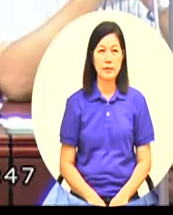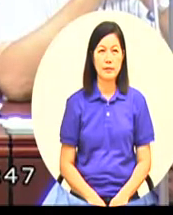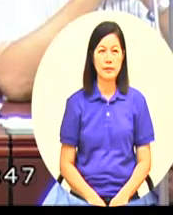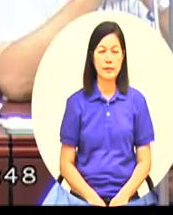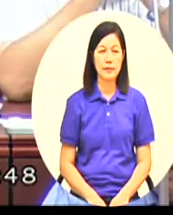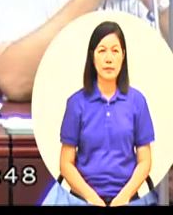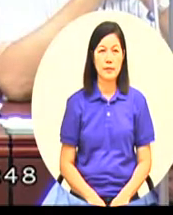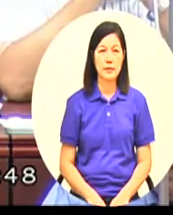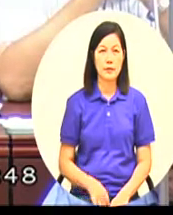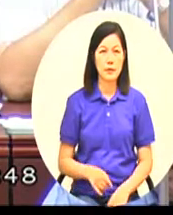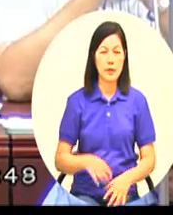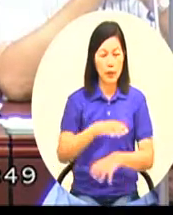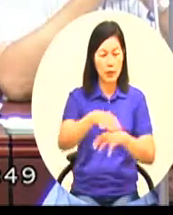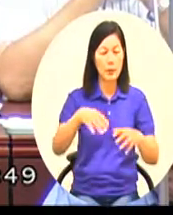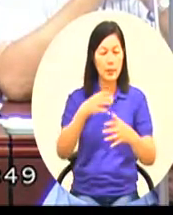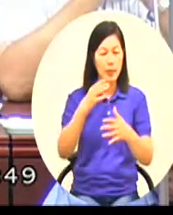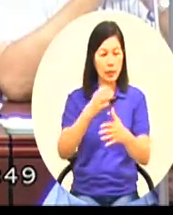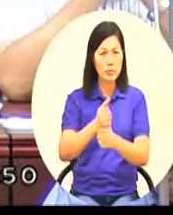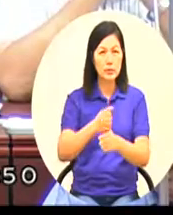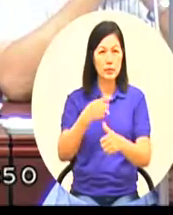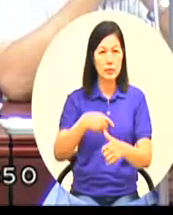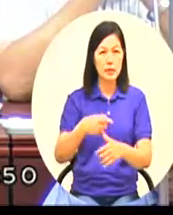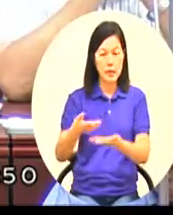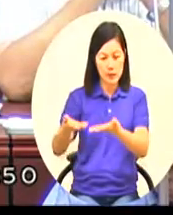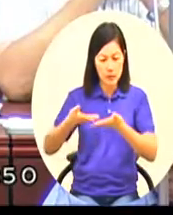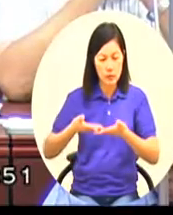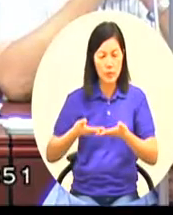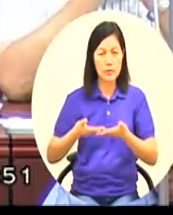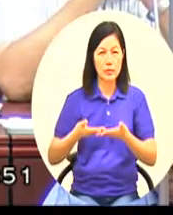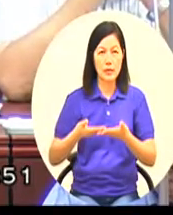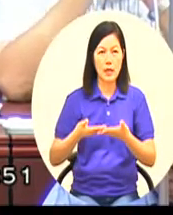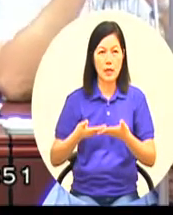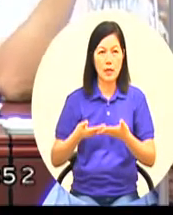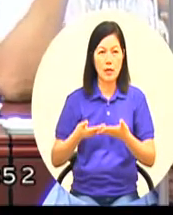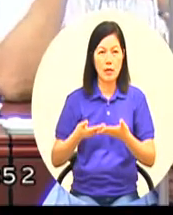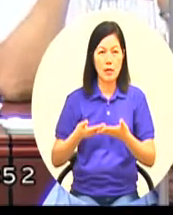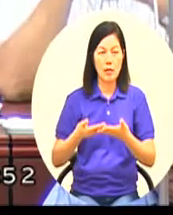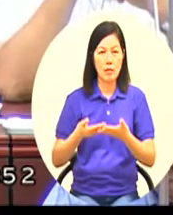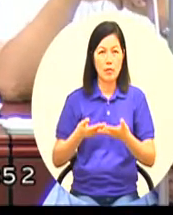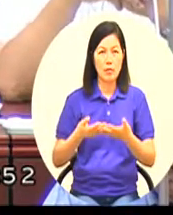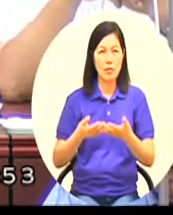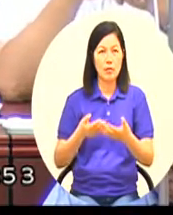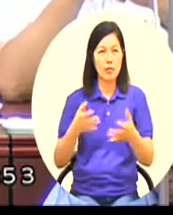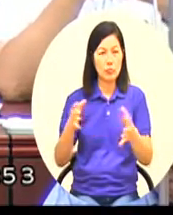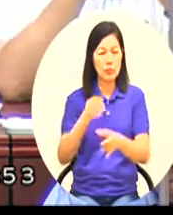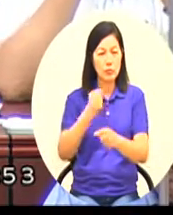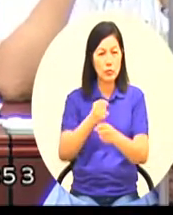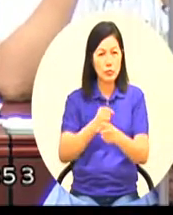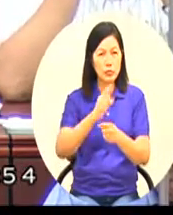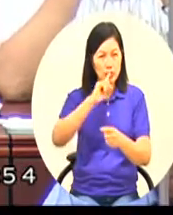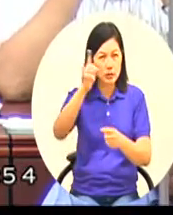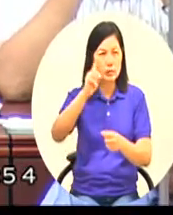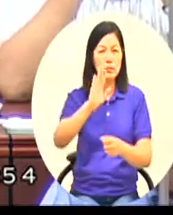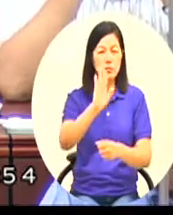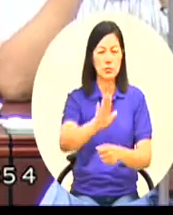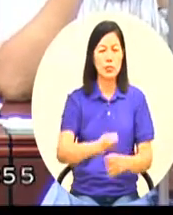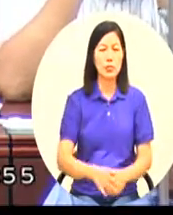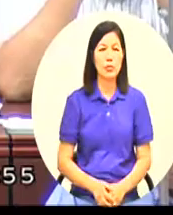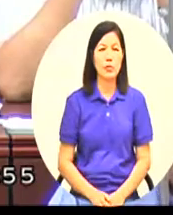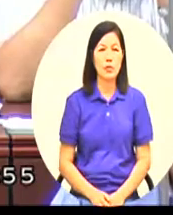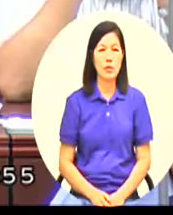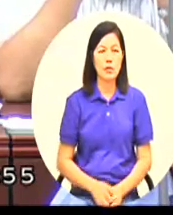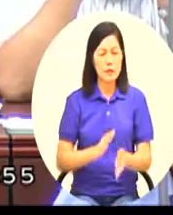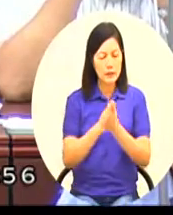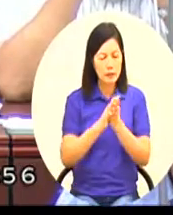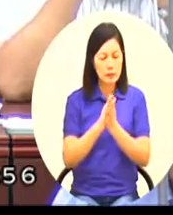里其实也有接到中区厂这边相关同仁的一些的一个算是陈情，也是一个要求